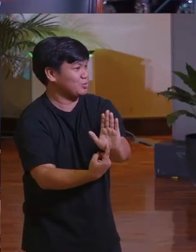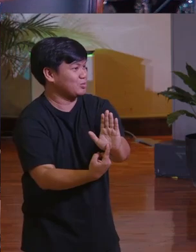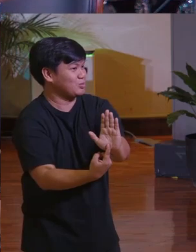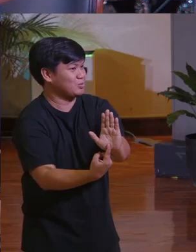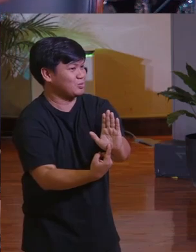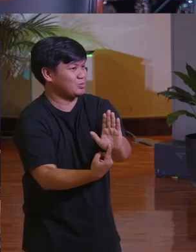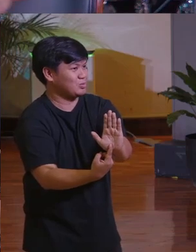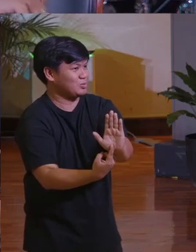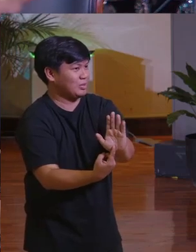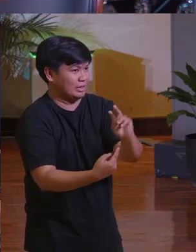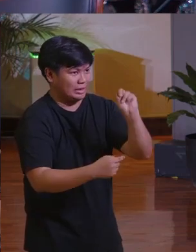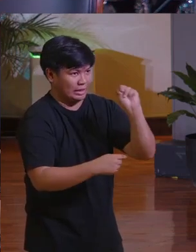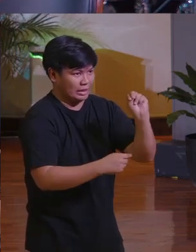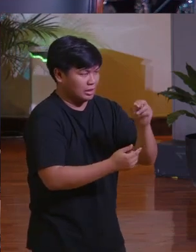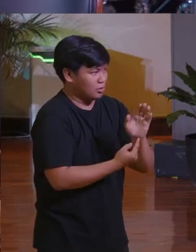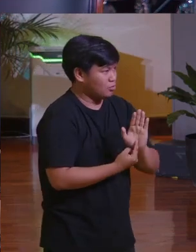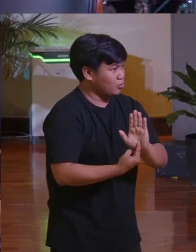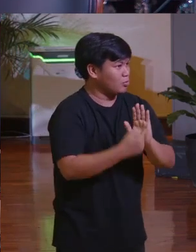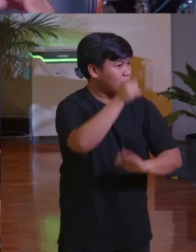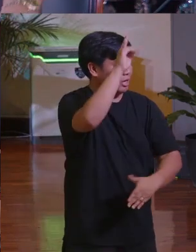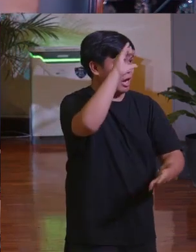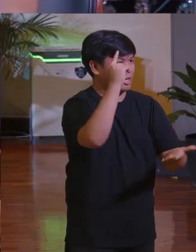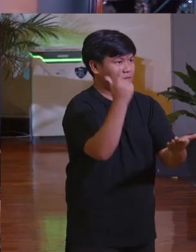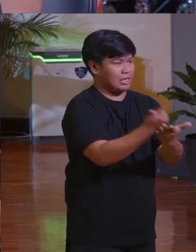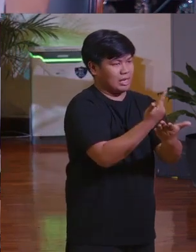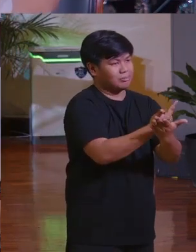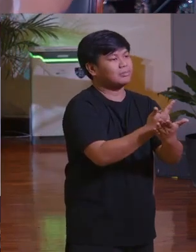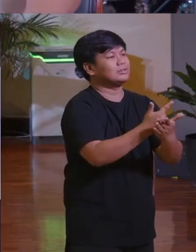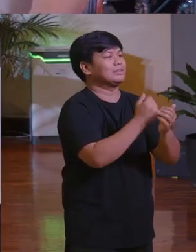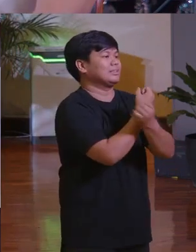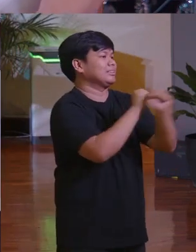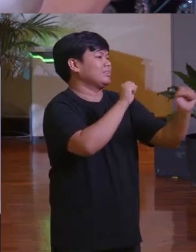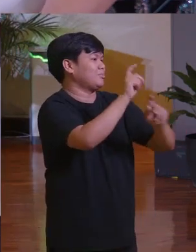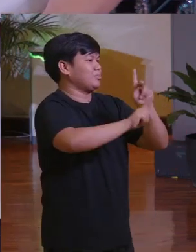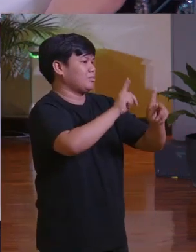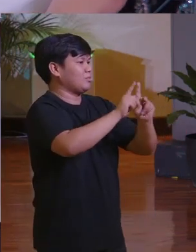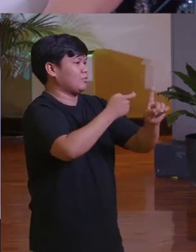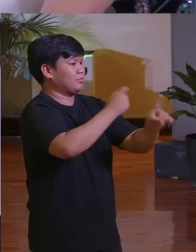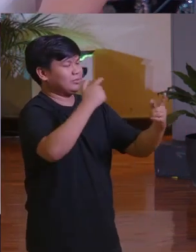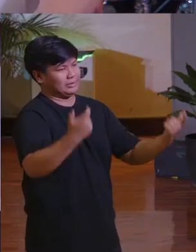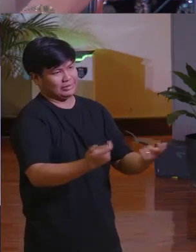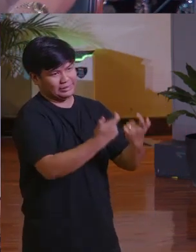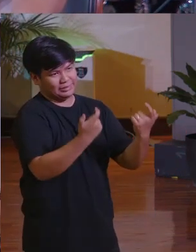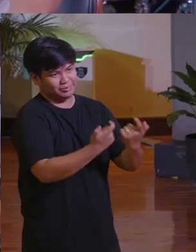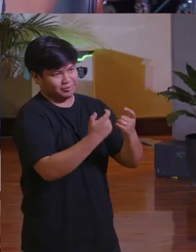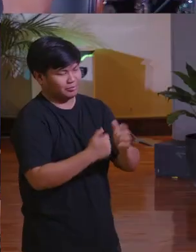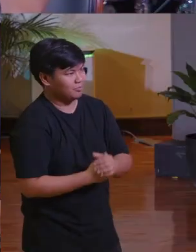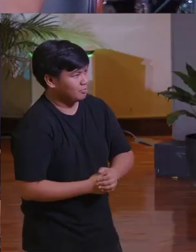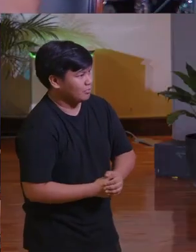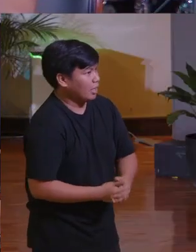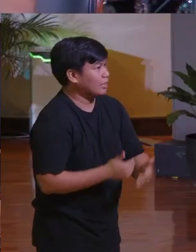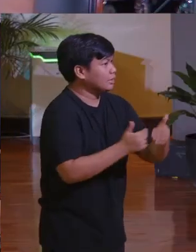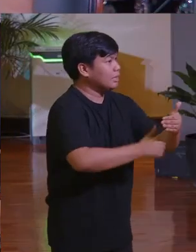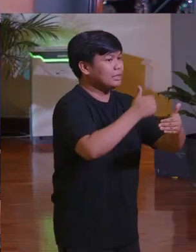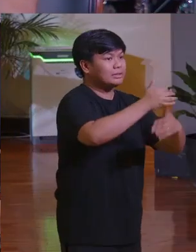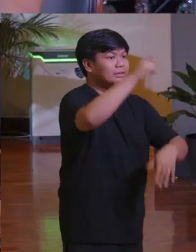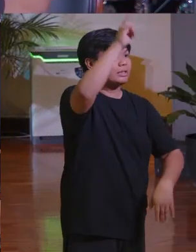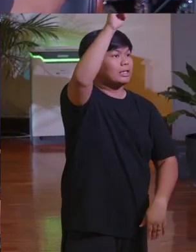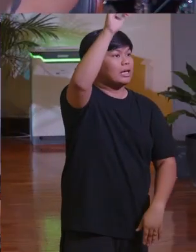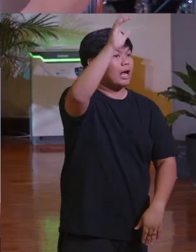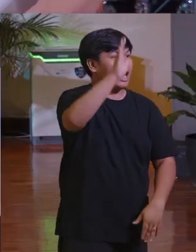Diyos, sapagkat ang salita ng Diyos ang nagliligtas ng mga makasalanan. Pangatlo, ang salita ng Diyos